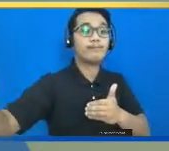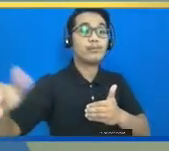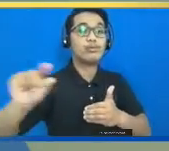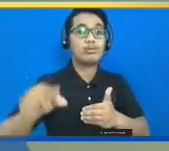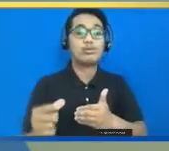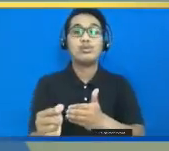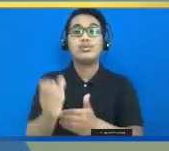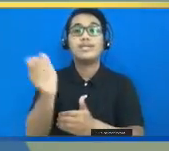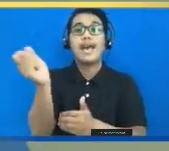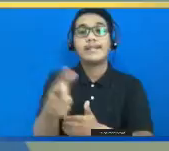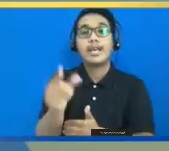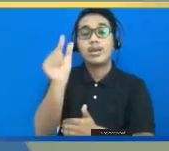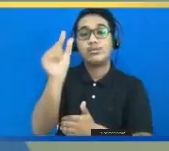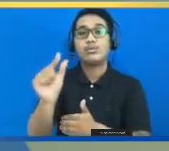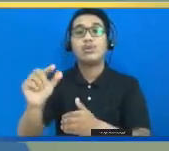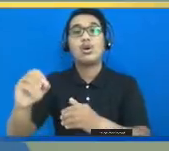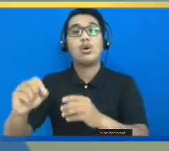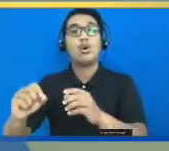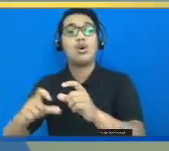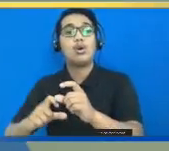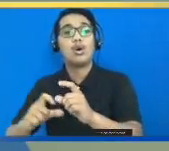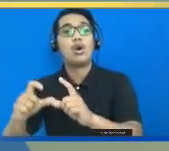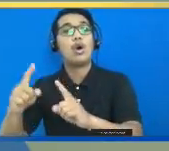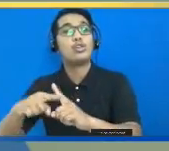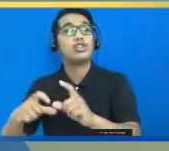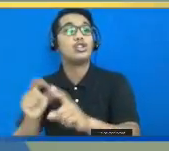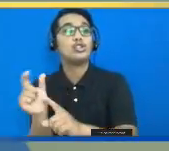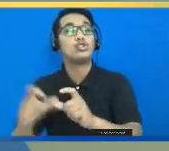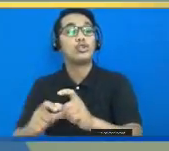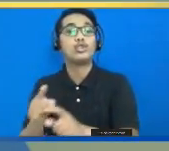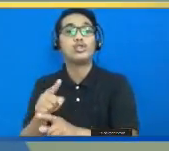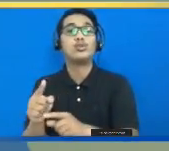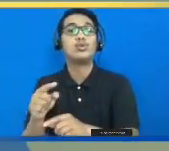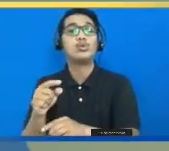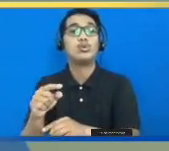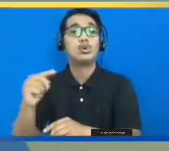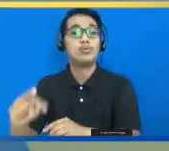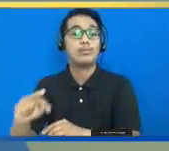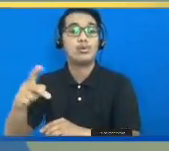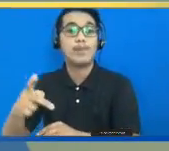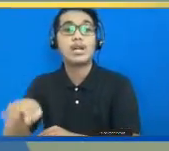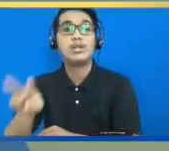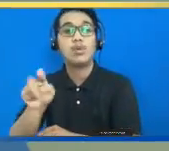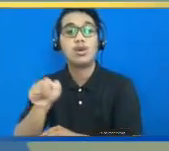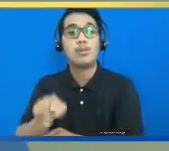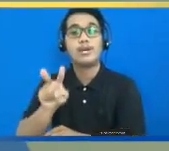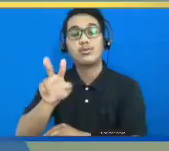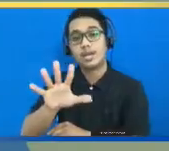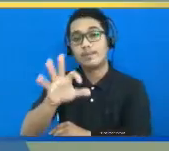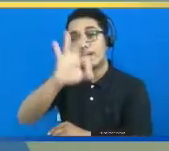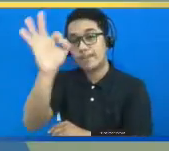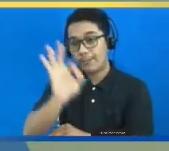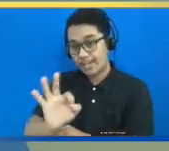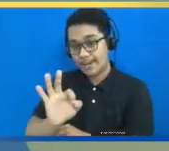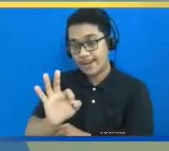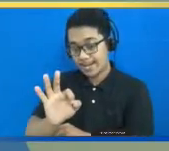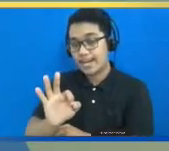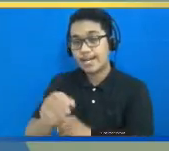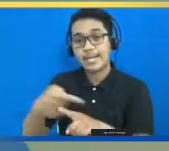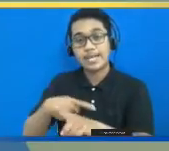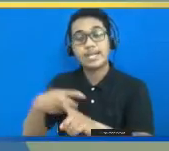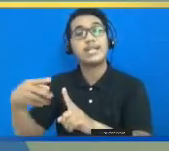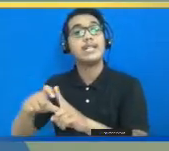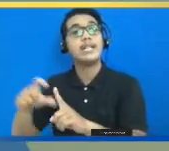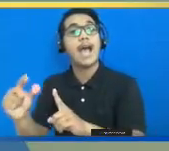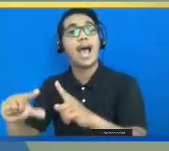otsus untuk meningkatkan besaran dana otsus menjadi 2,25 persen dari plafon yau